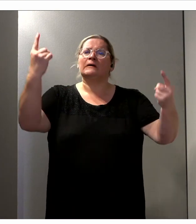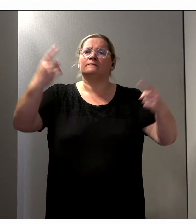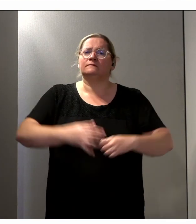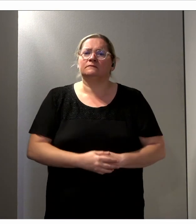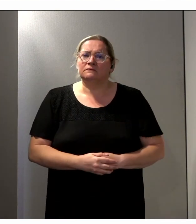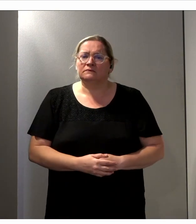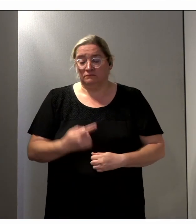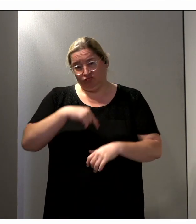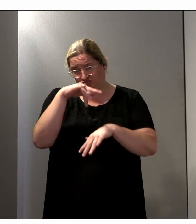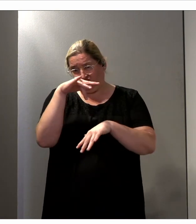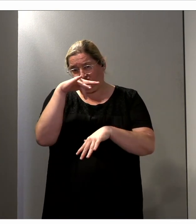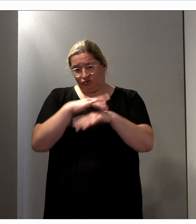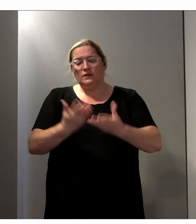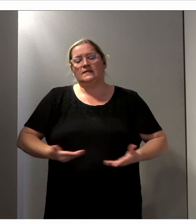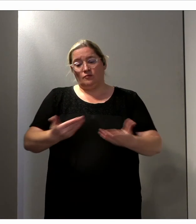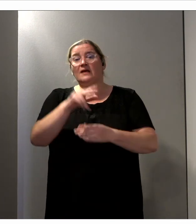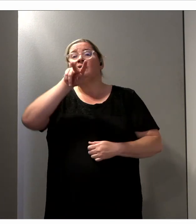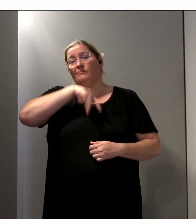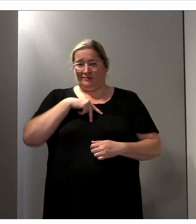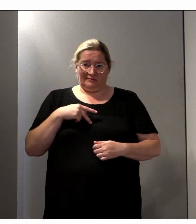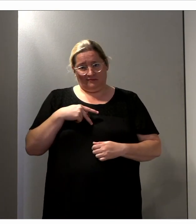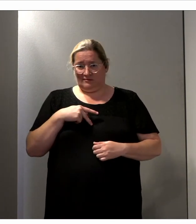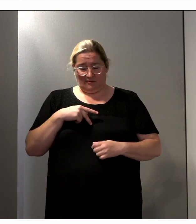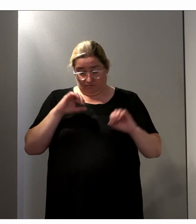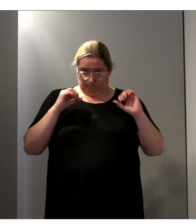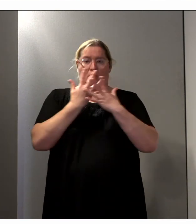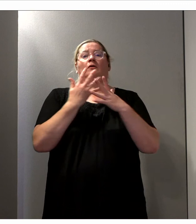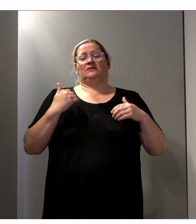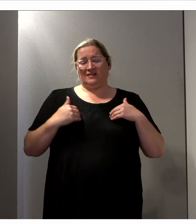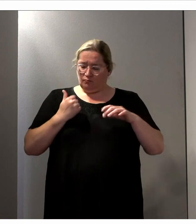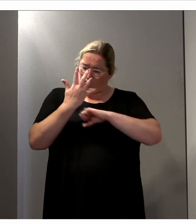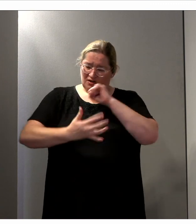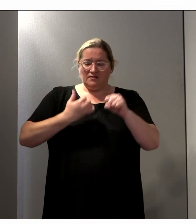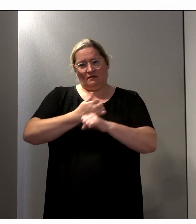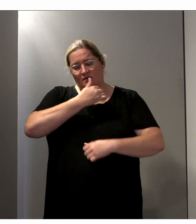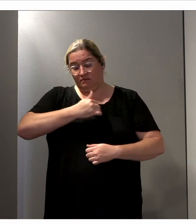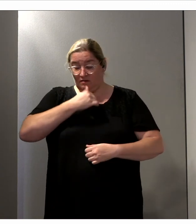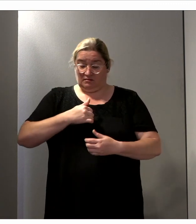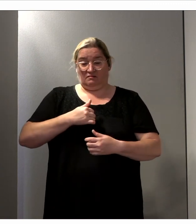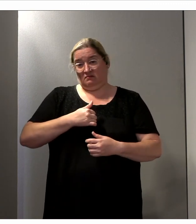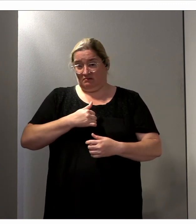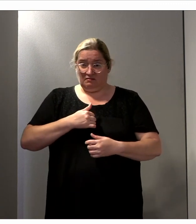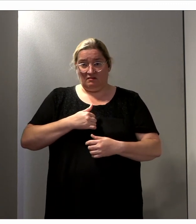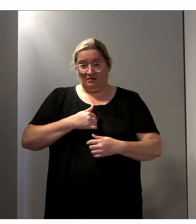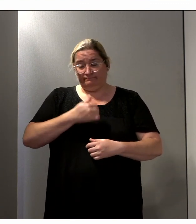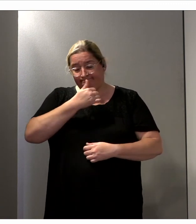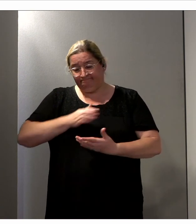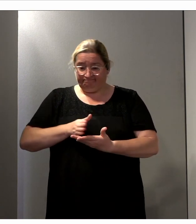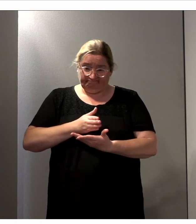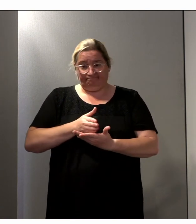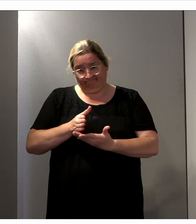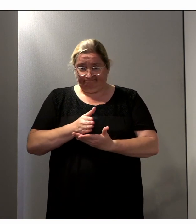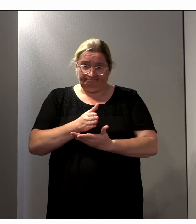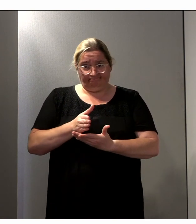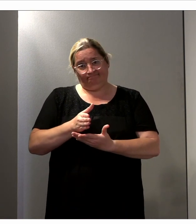moi, c'est comme ça que j'ai vécu ma tétraplégie. Pendant des années, j'ai survécu. Voilà. Et le fait de reprendre pied avec